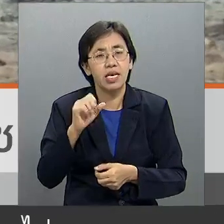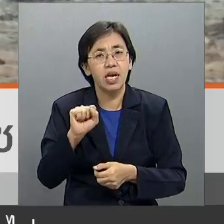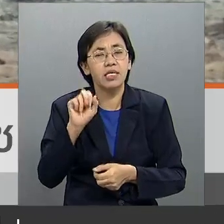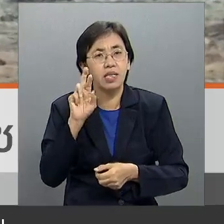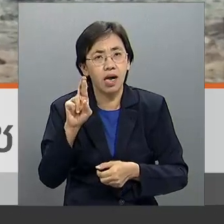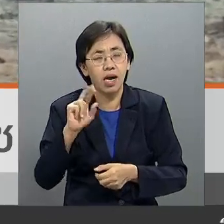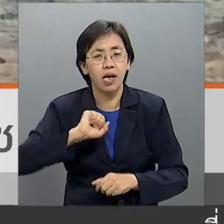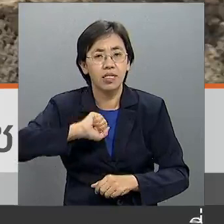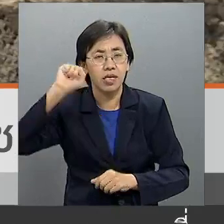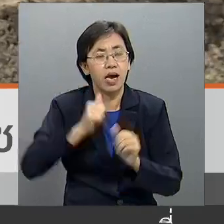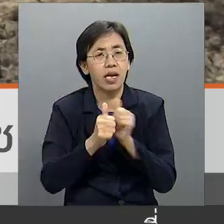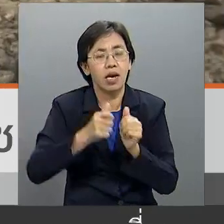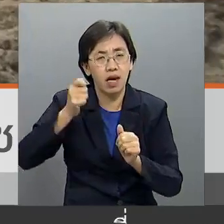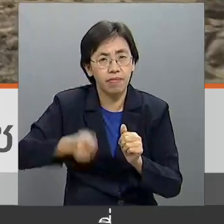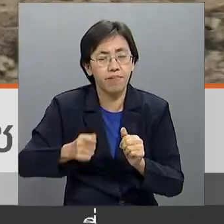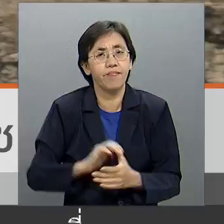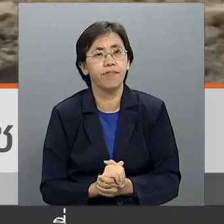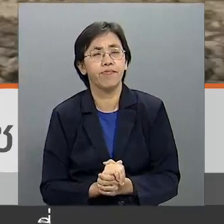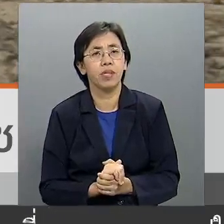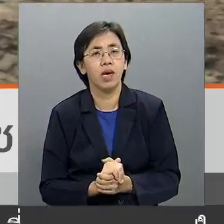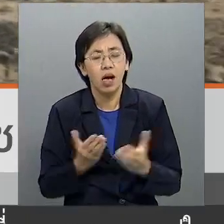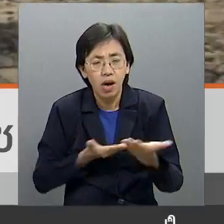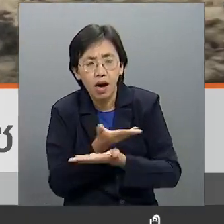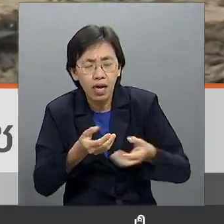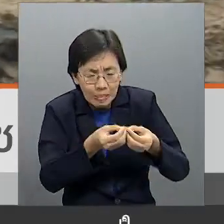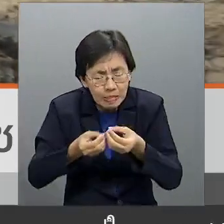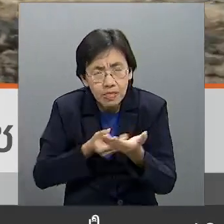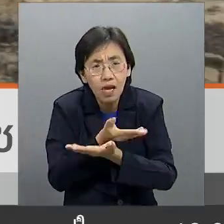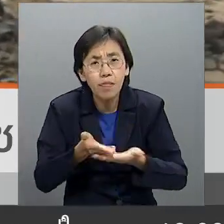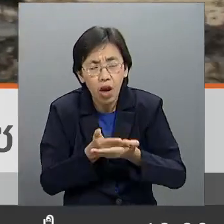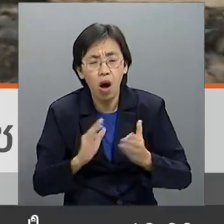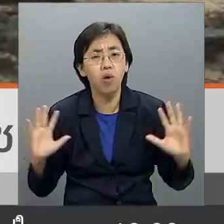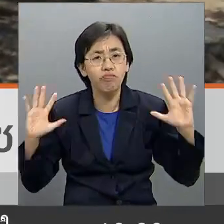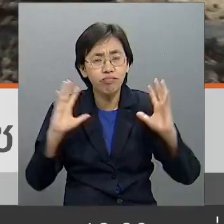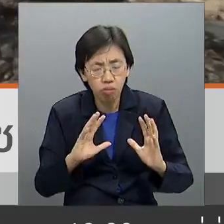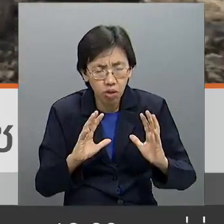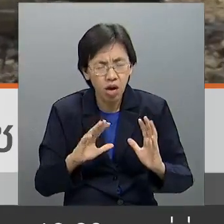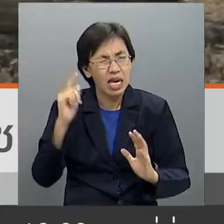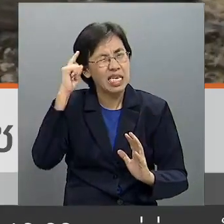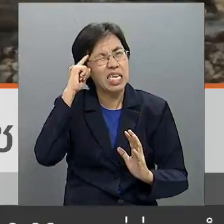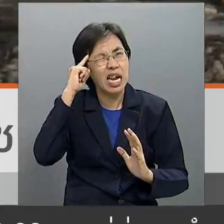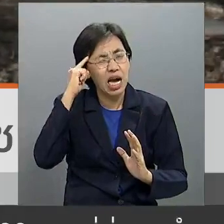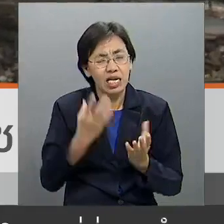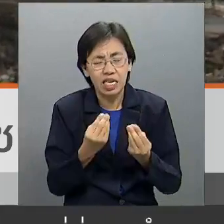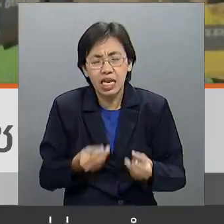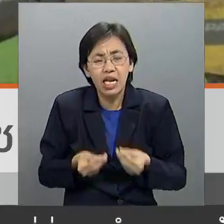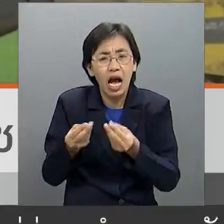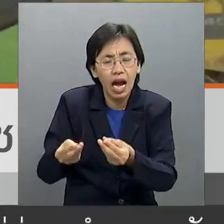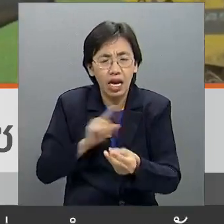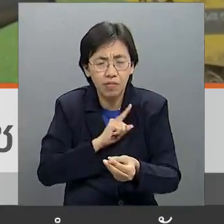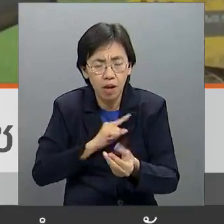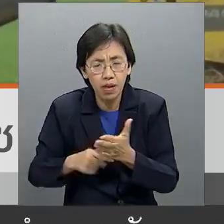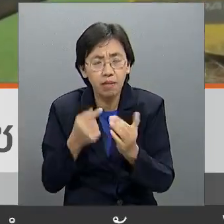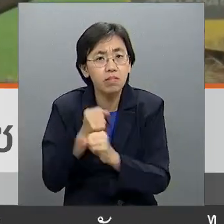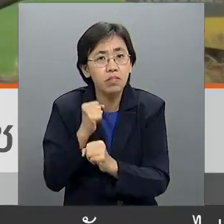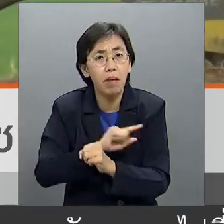การประมูลพร้อมทั้งหารือความพร้อมในการส่งมอบพื้นที่ที่ว่าสามารถส่งมอบพื้นที่ได้บริเวณใดและยังมีประเด็นในพื้น